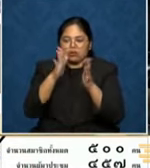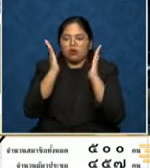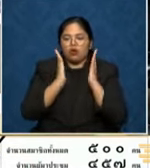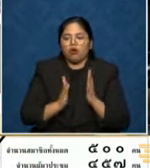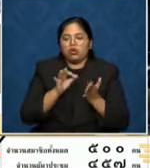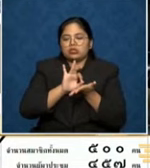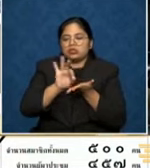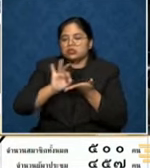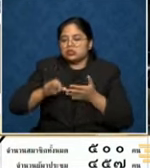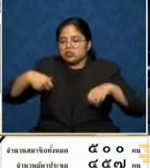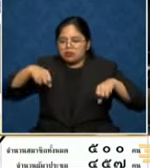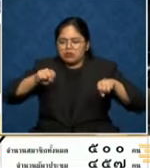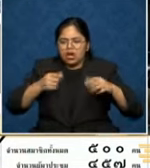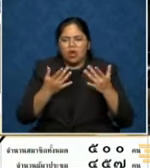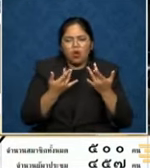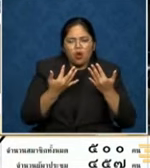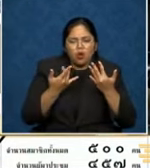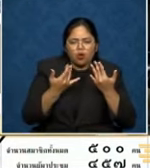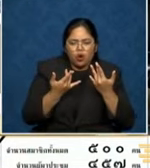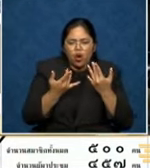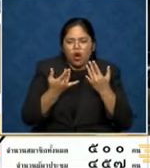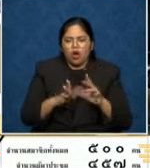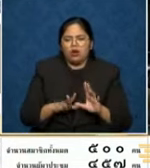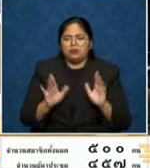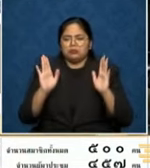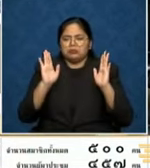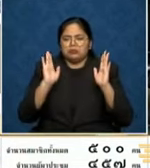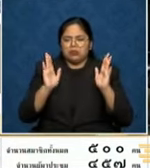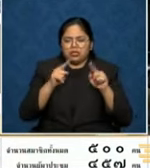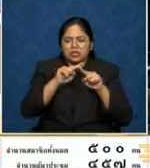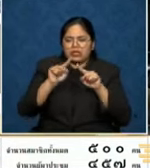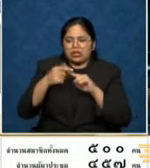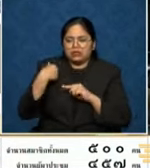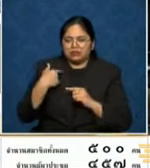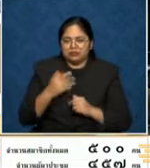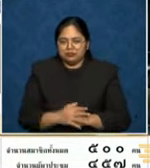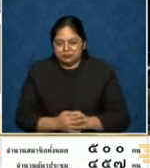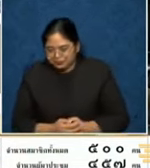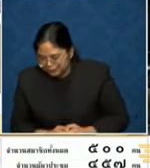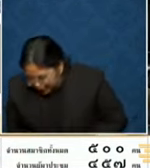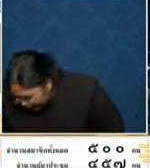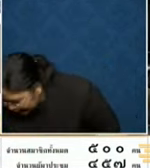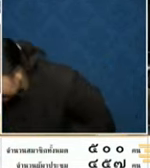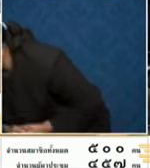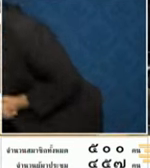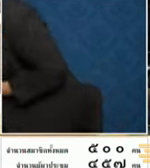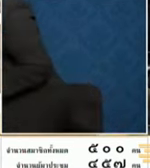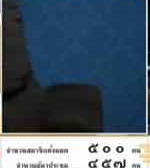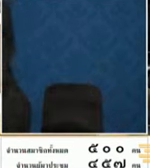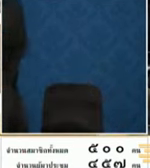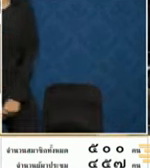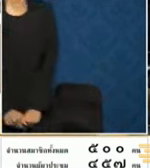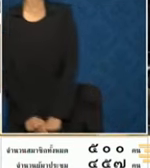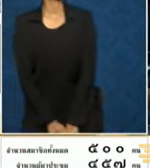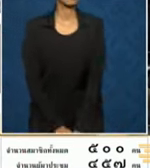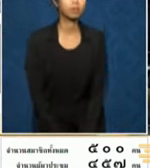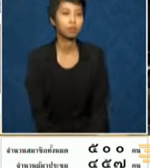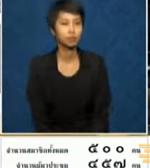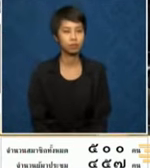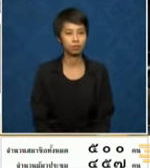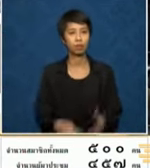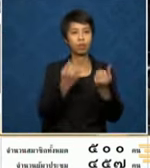นต์รองานมอเตอร์โชว์ดิฉันก็คงคิดว่าไม่น่าจะใช่ค่ะเราะยอดรถปิกอัพจดทะเบียนใหม่นะคะหดตัวลงนะคะ